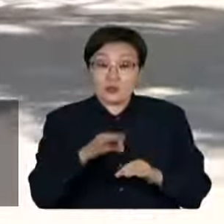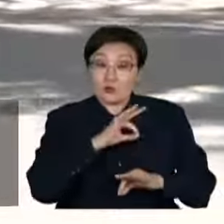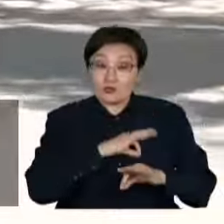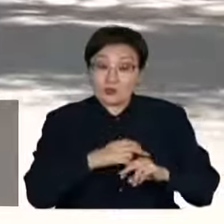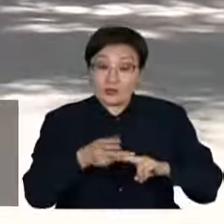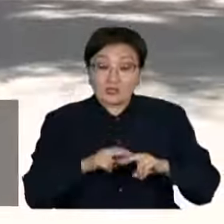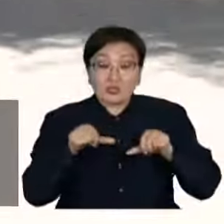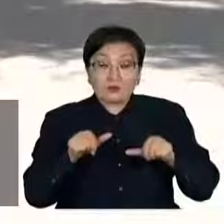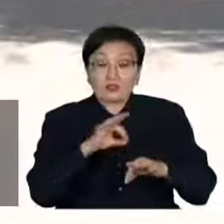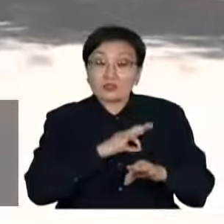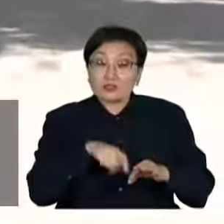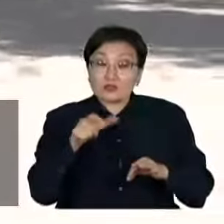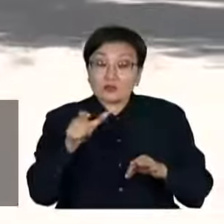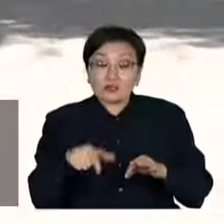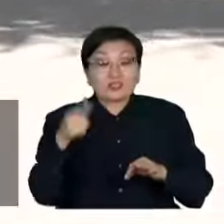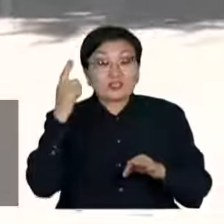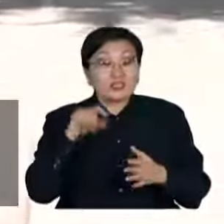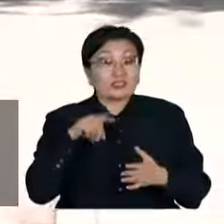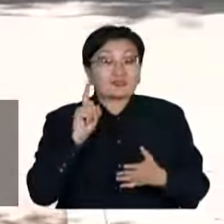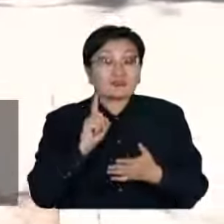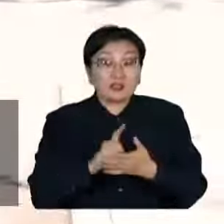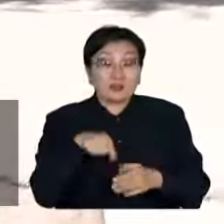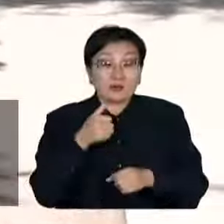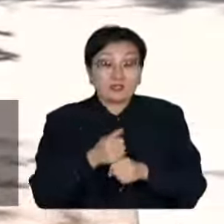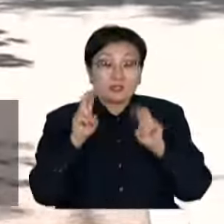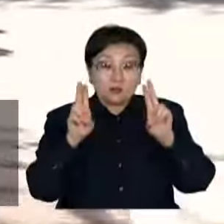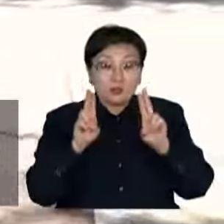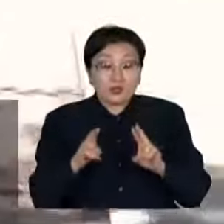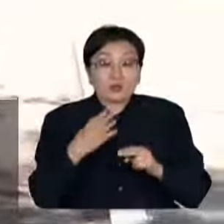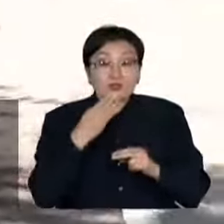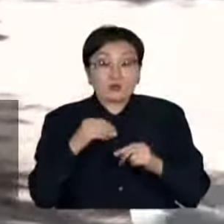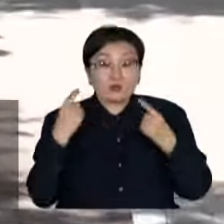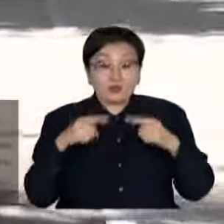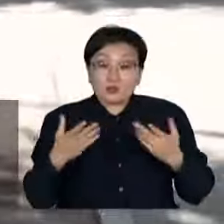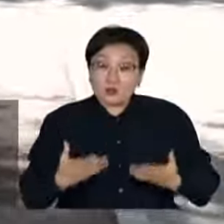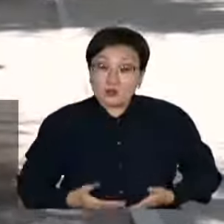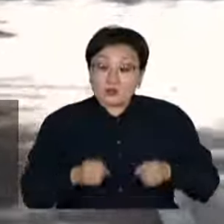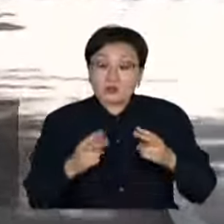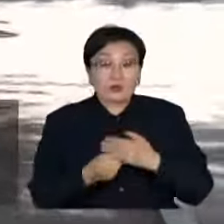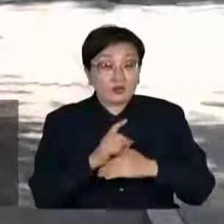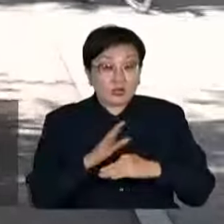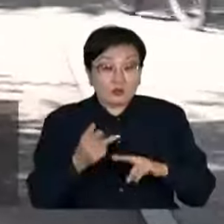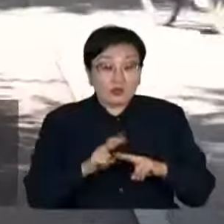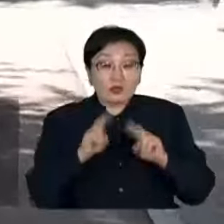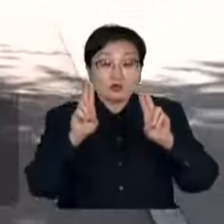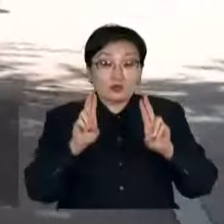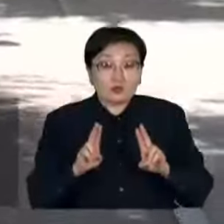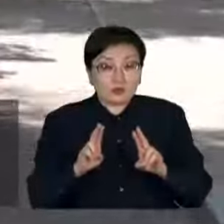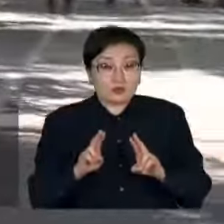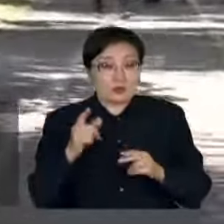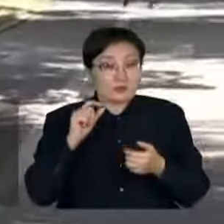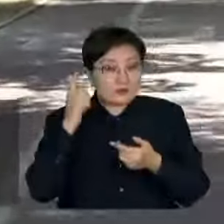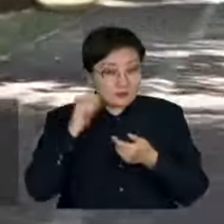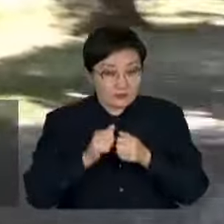бұл самокат тізгіндеуші ескеретін негізгі қағидалар. Өзіңіздің және өзгенің өміріне қауіп төндірмес үшін осы ережелерді есте